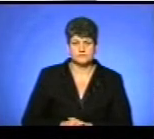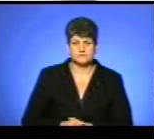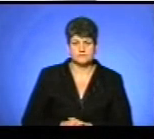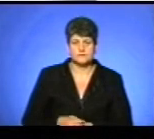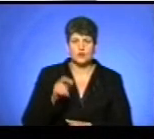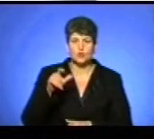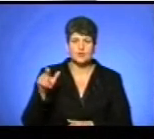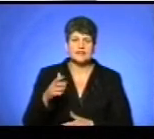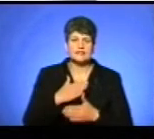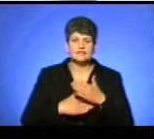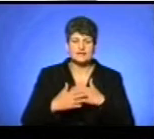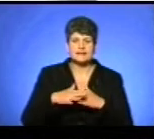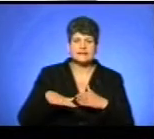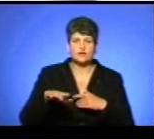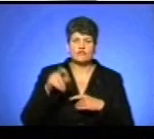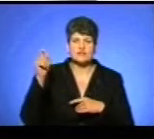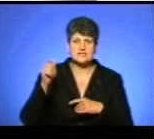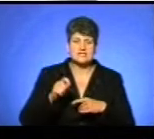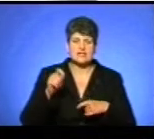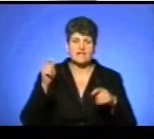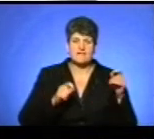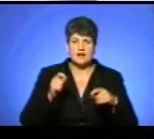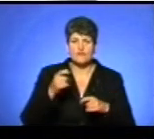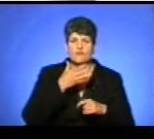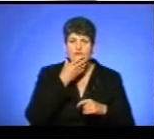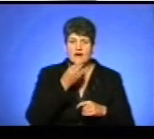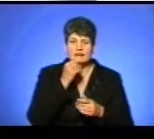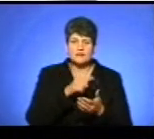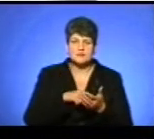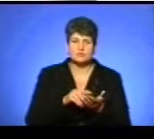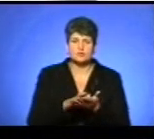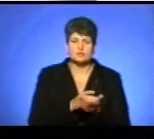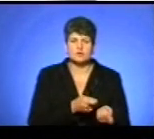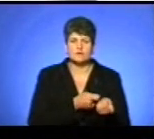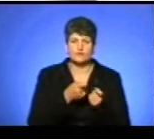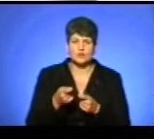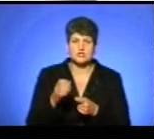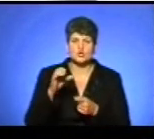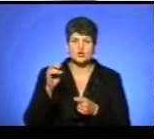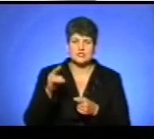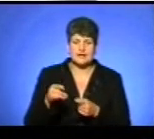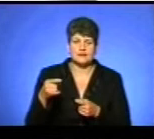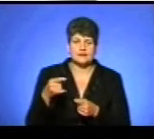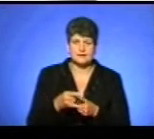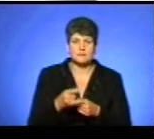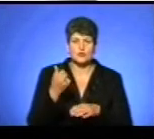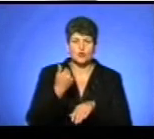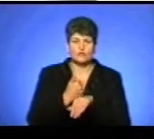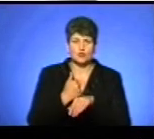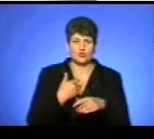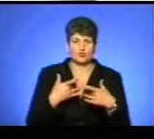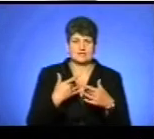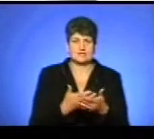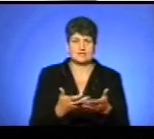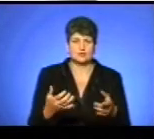Людей з інвалідністю на територію фестивалю «Файне місто» безкоштовно довозить соціальне таксі. Під головною сценою заходу